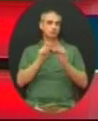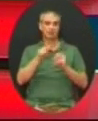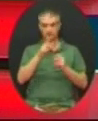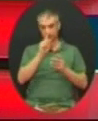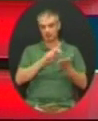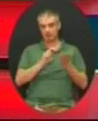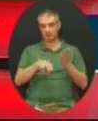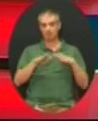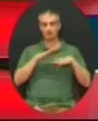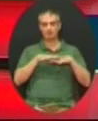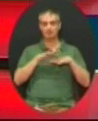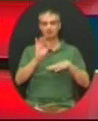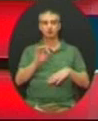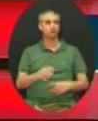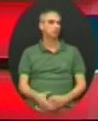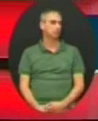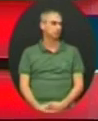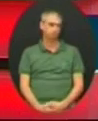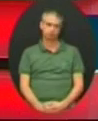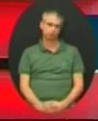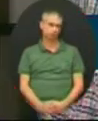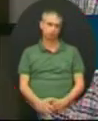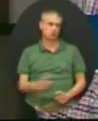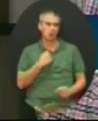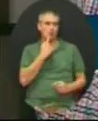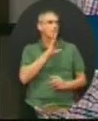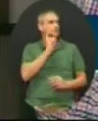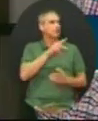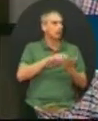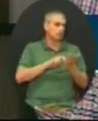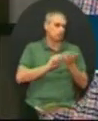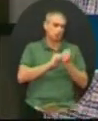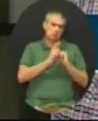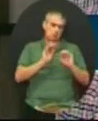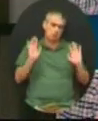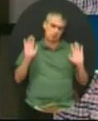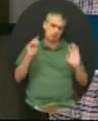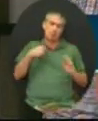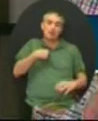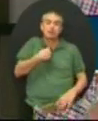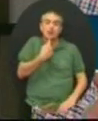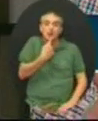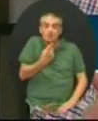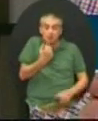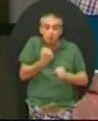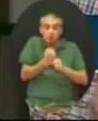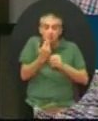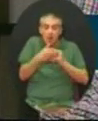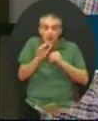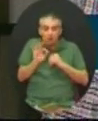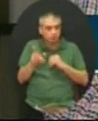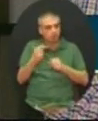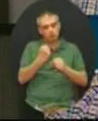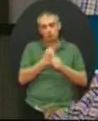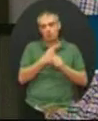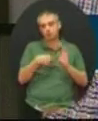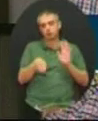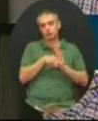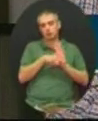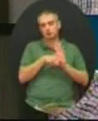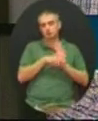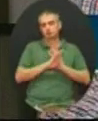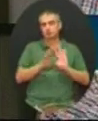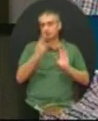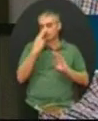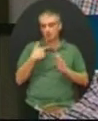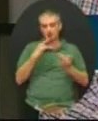צריך להתפטר מתפקידו? אני לא אומר מי צריך להתפטר ומי לא צריך להתפטר. אני רק אומר שהפעולה האחרונה שלו היא פעולה שלילית,